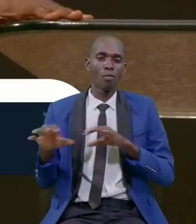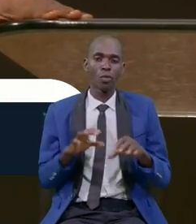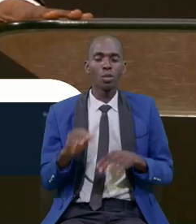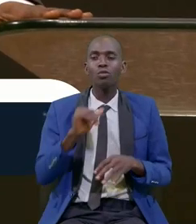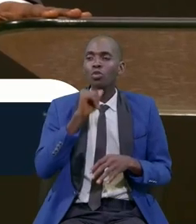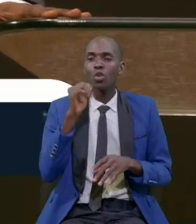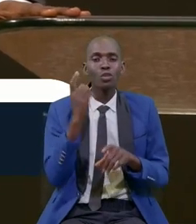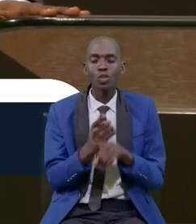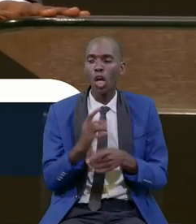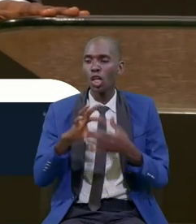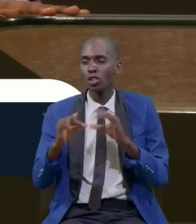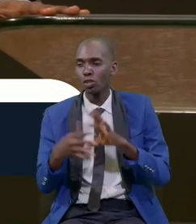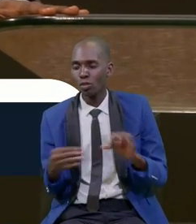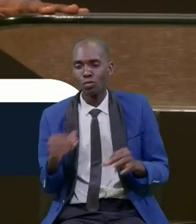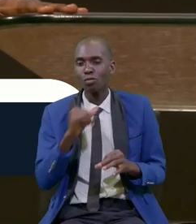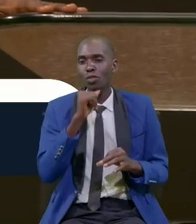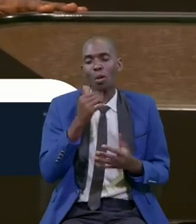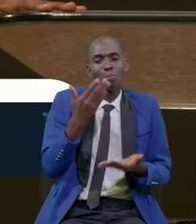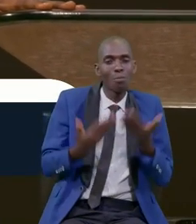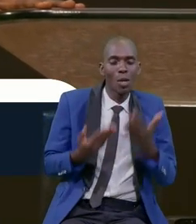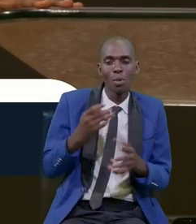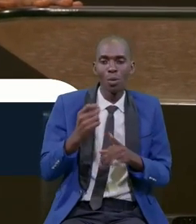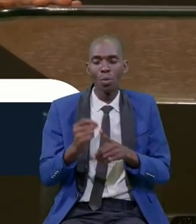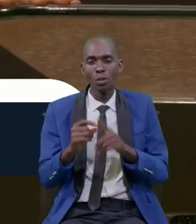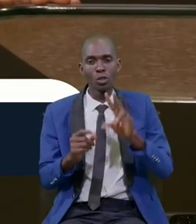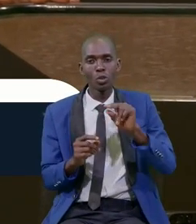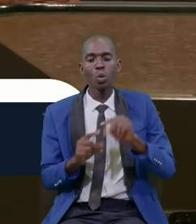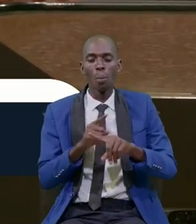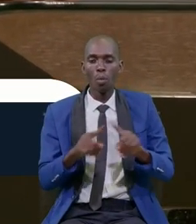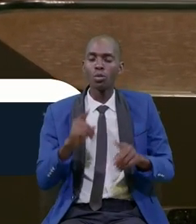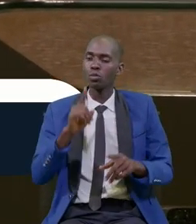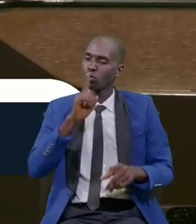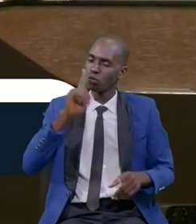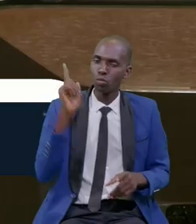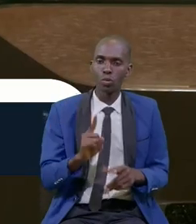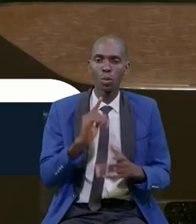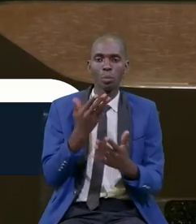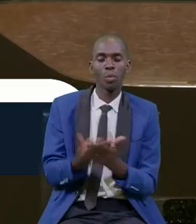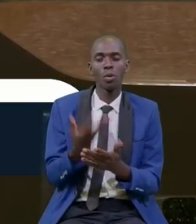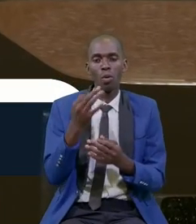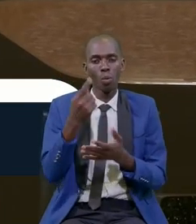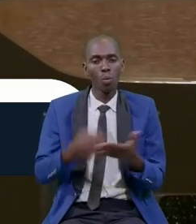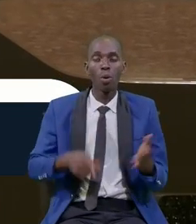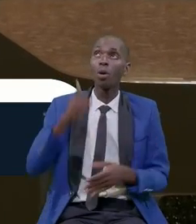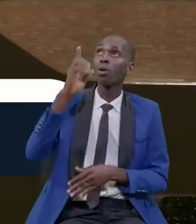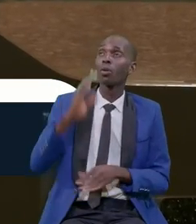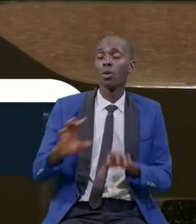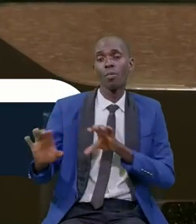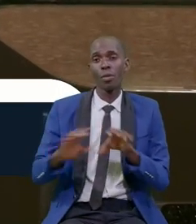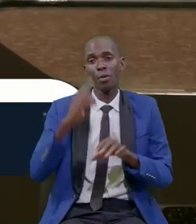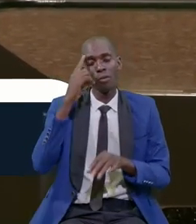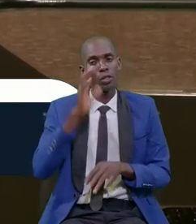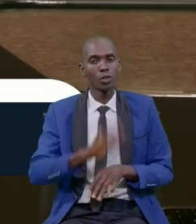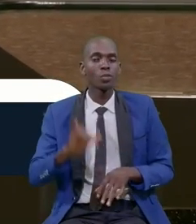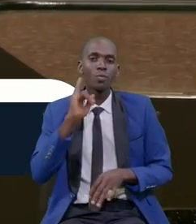vérités, pas des mythes, des réalités de ce que Dieu avait fait pour les enfants d'Israël.